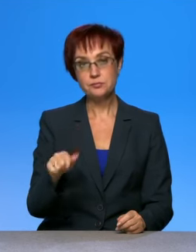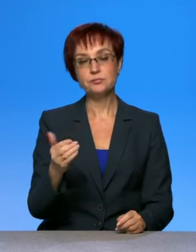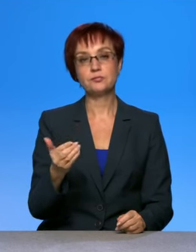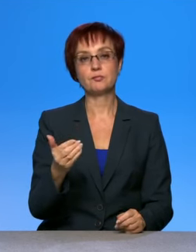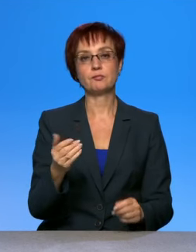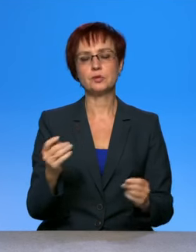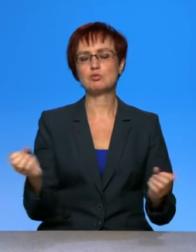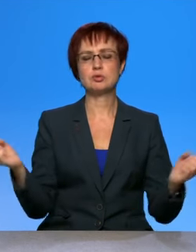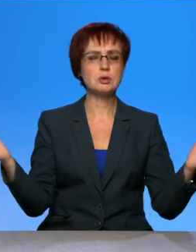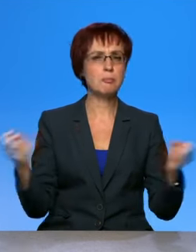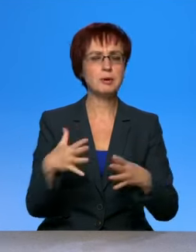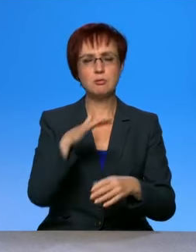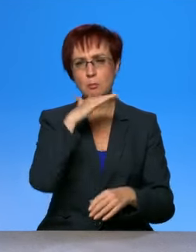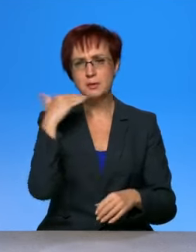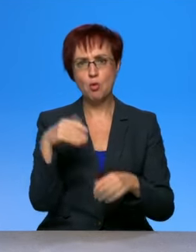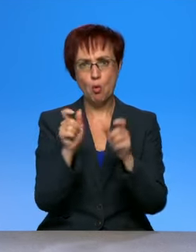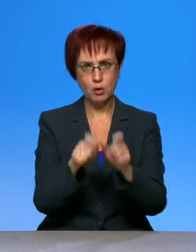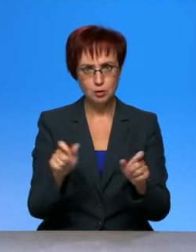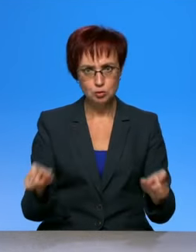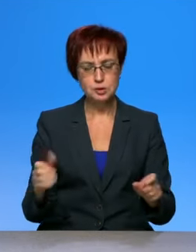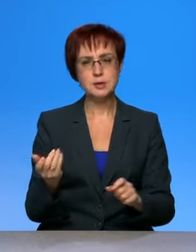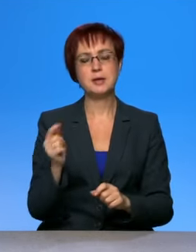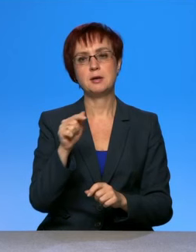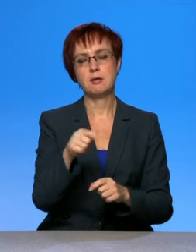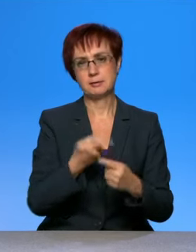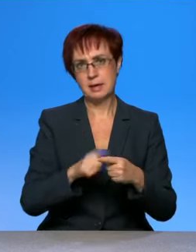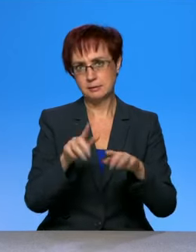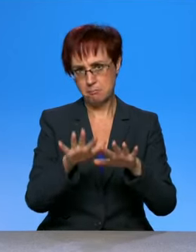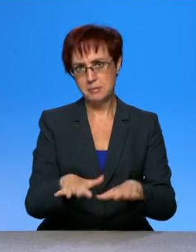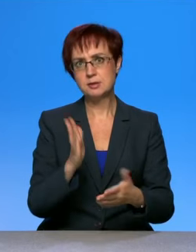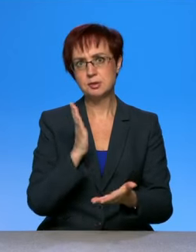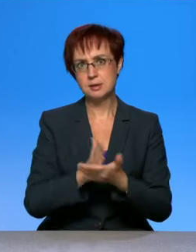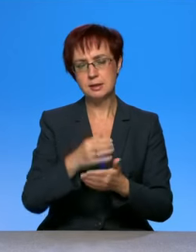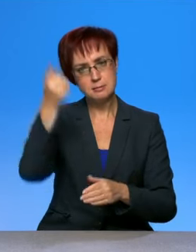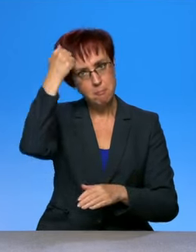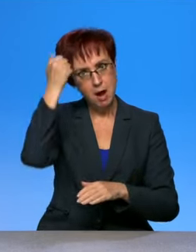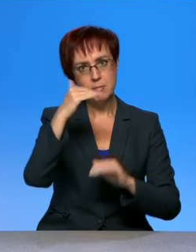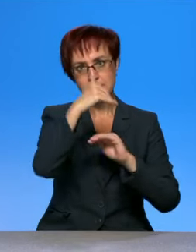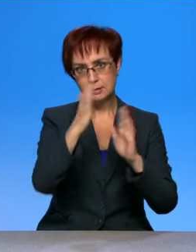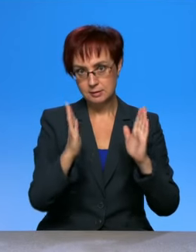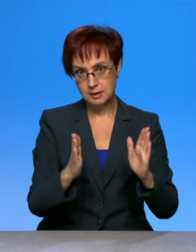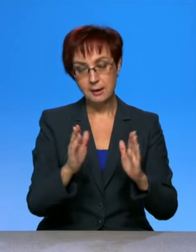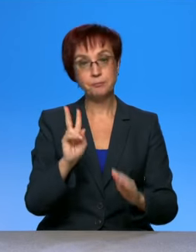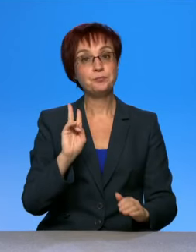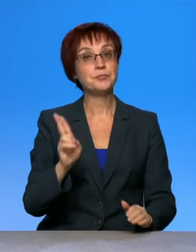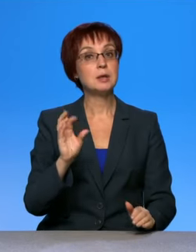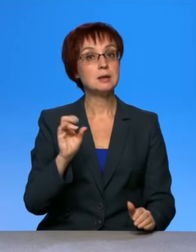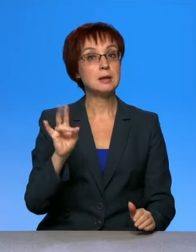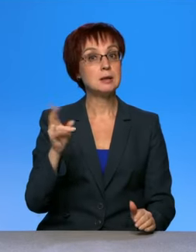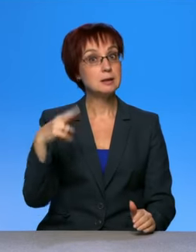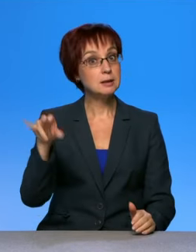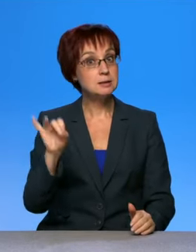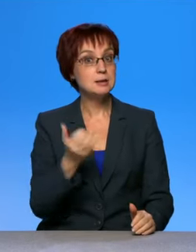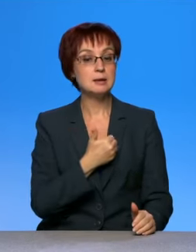число людей я тоже потом стоял на этом месте Там доска есть памятная и кенаде хотел чем-то закончить на немецком